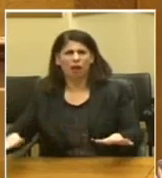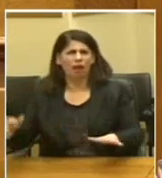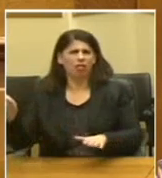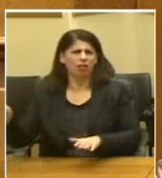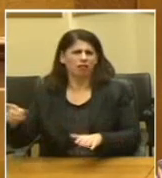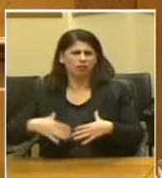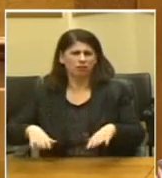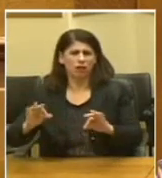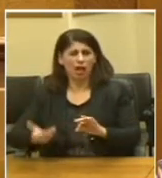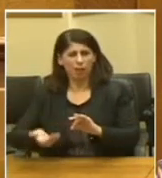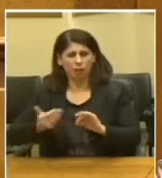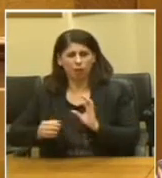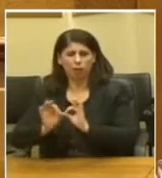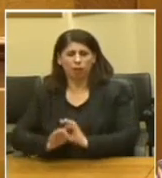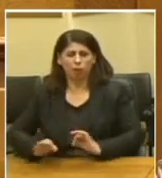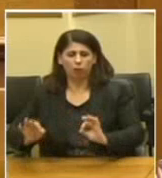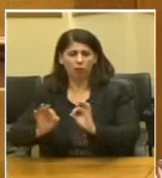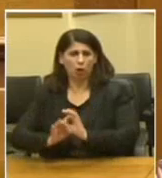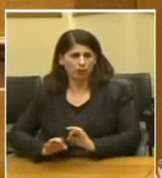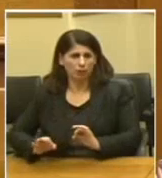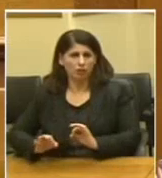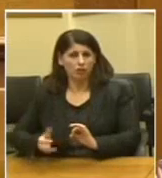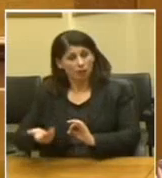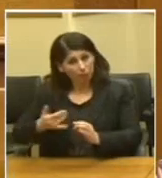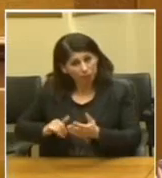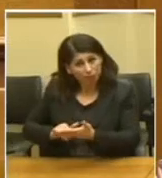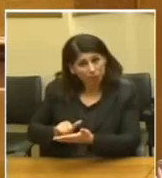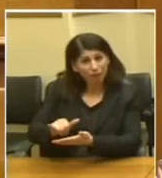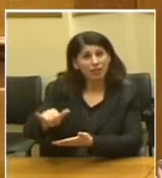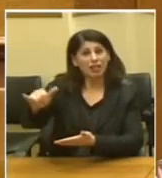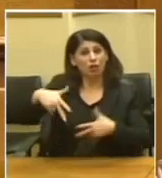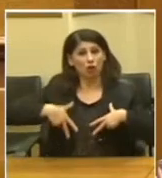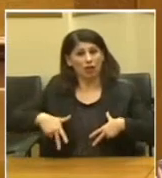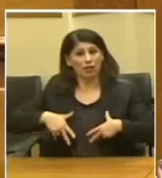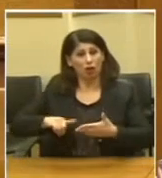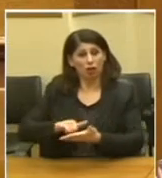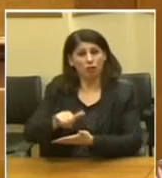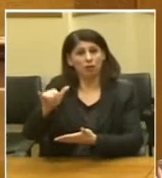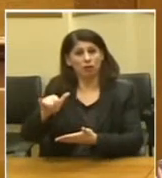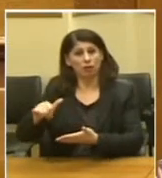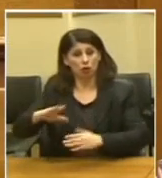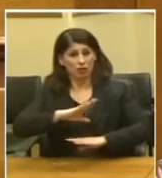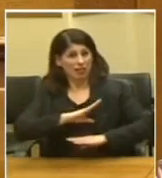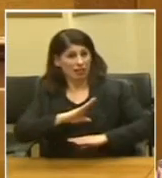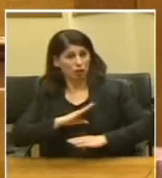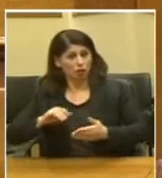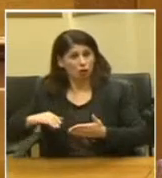είχατε προκατασκευάσει πριν καν αναχωρήσει το κρατικό αεροσκάφος από το στρατιωτικό αεροδρόμιο της